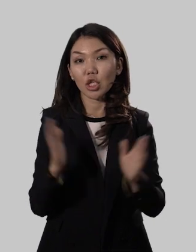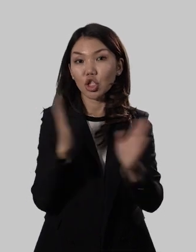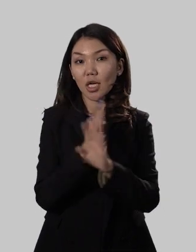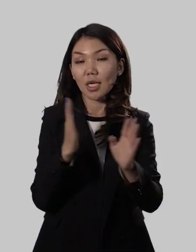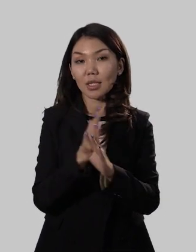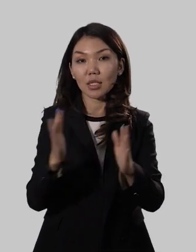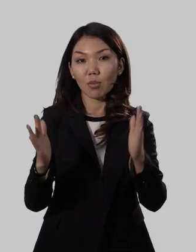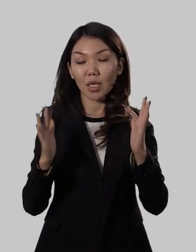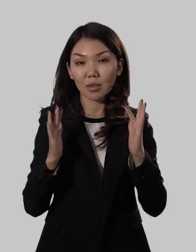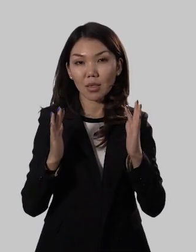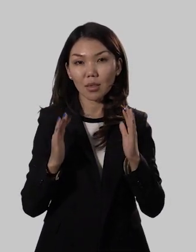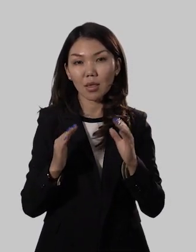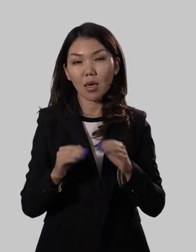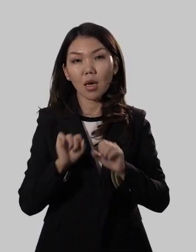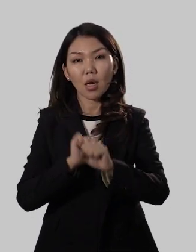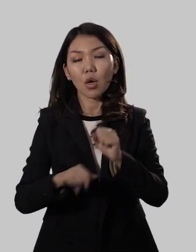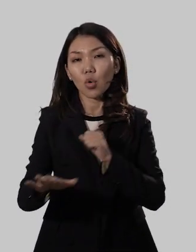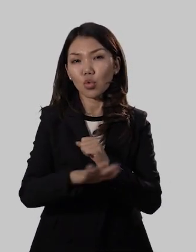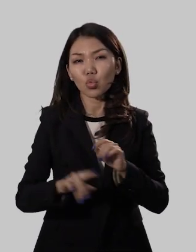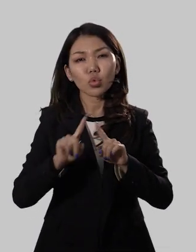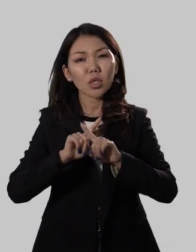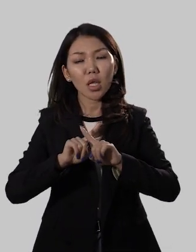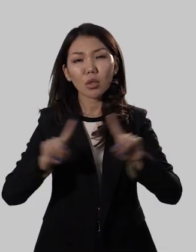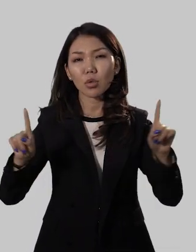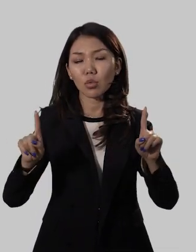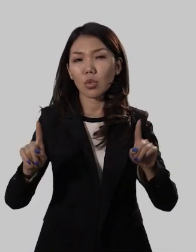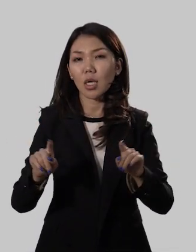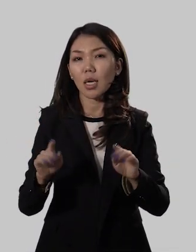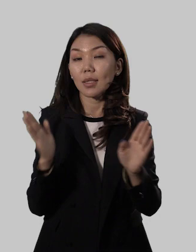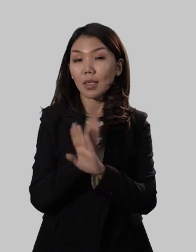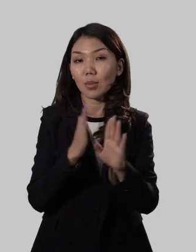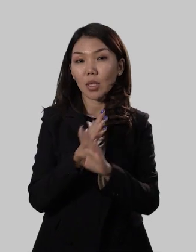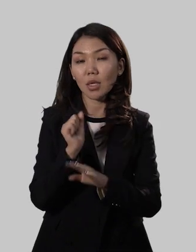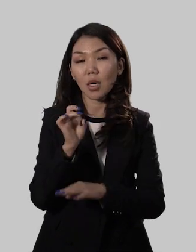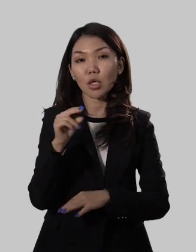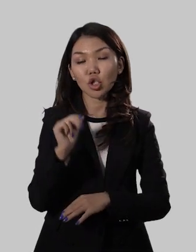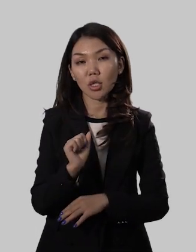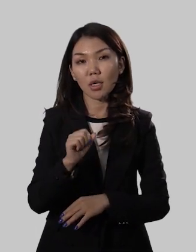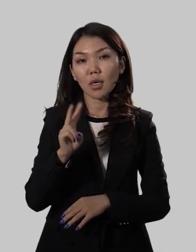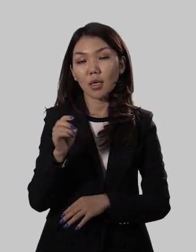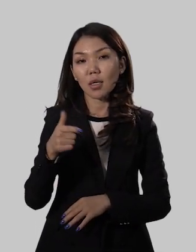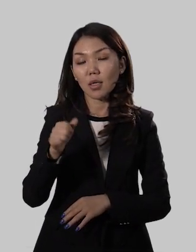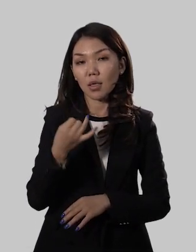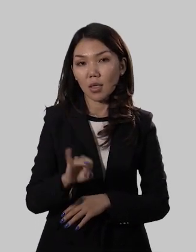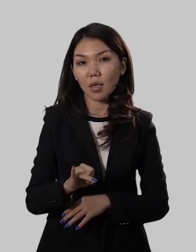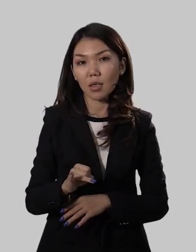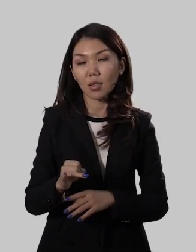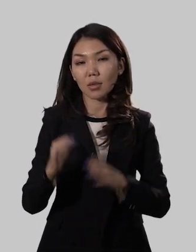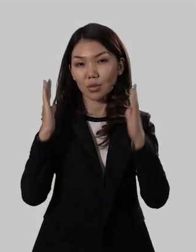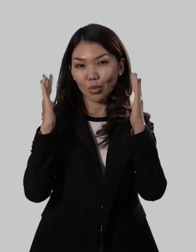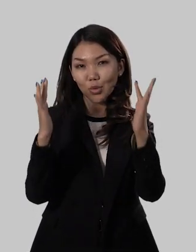Жаратылыш парктарында, коруктарда уникалдуу табигый арча, карагай токойлору